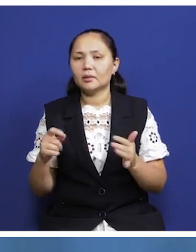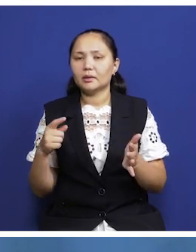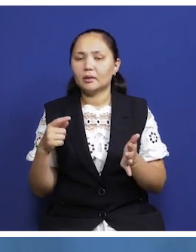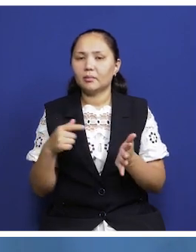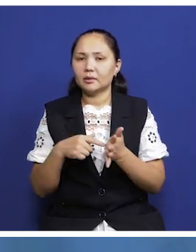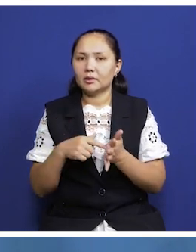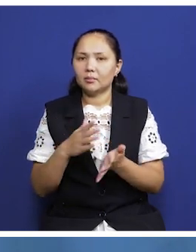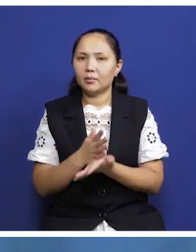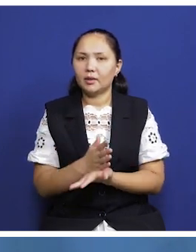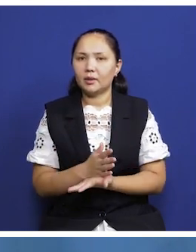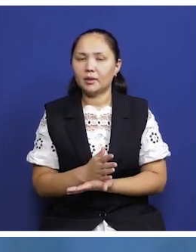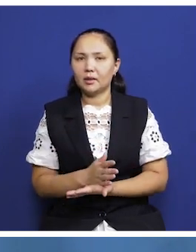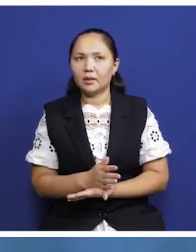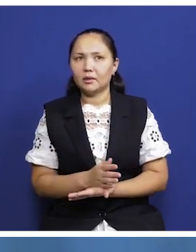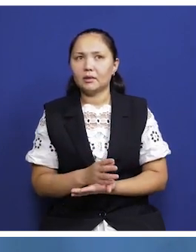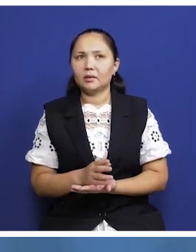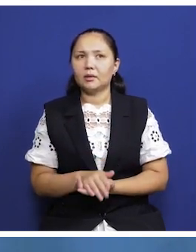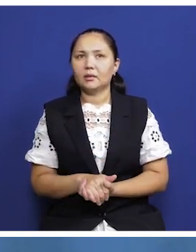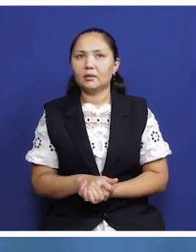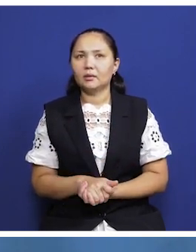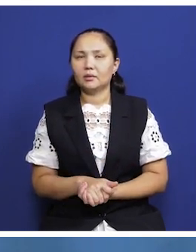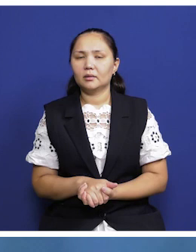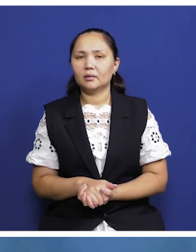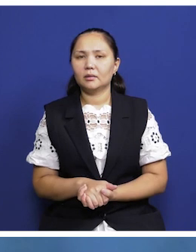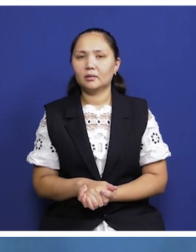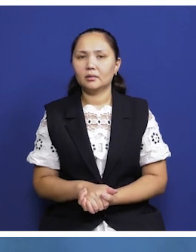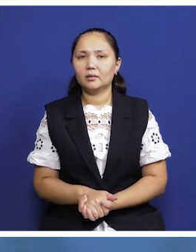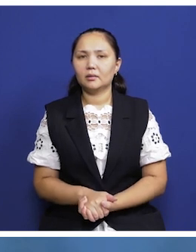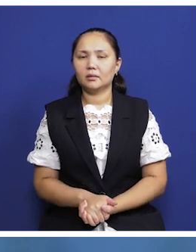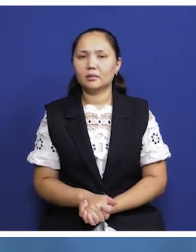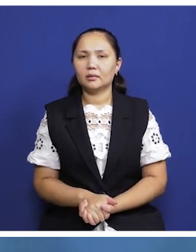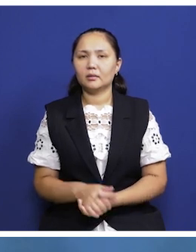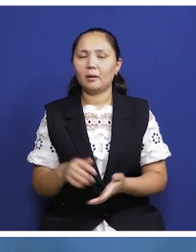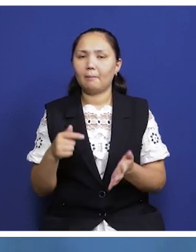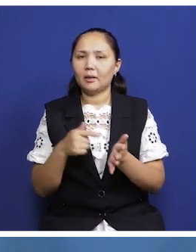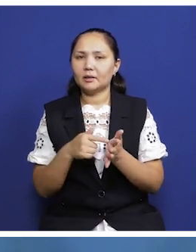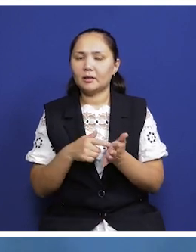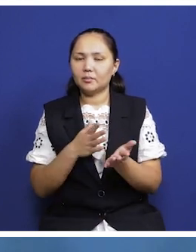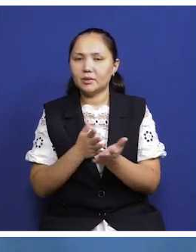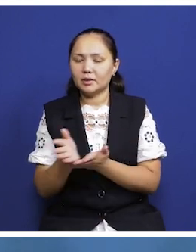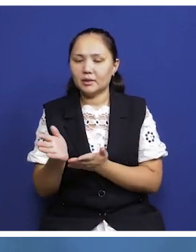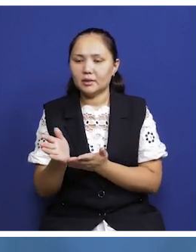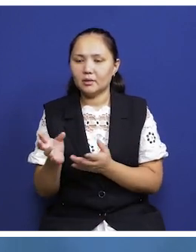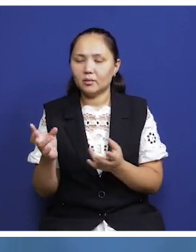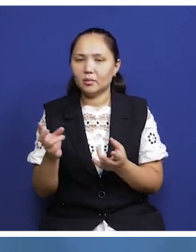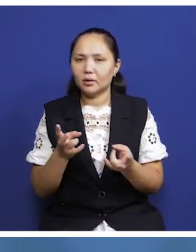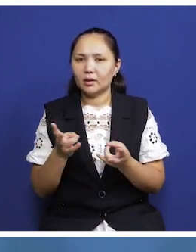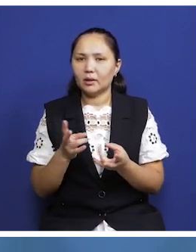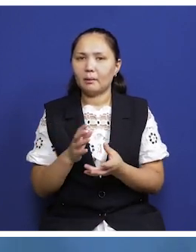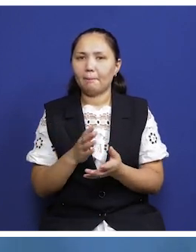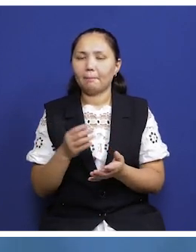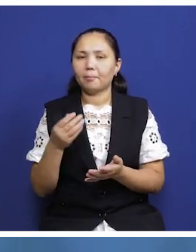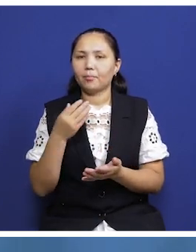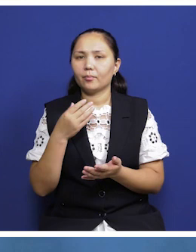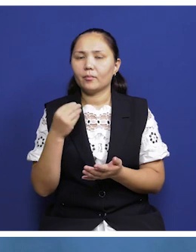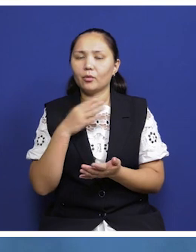әкімдеріне. Сол бойынша жұмыс істейміз. Оның негізгі біздің міндетіміз, негізгі біздің бағытымыз болу керек. Себебі көп